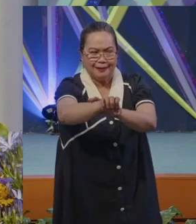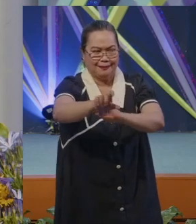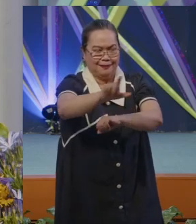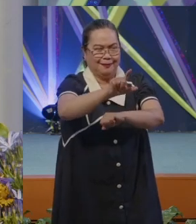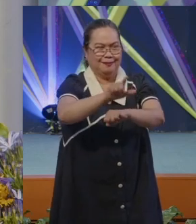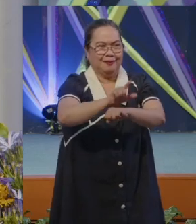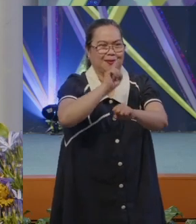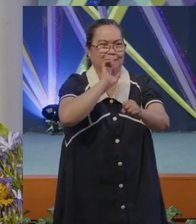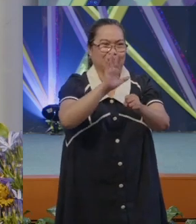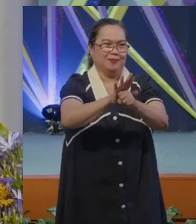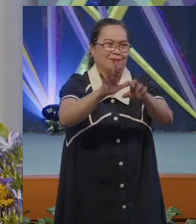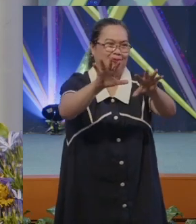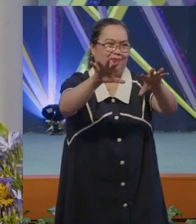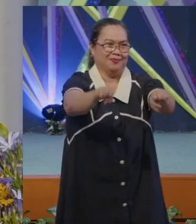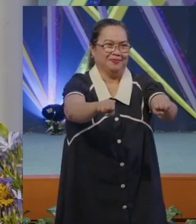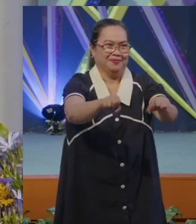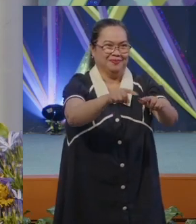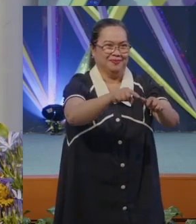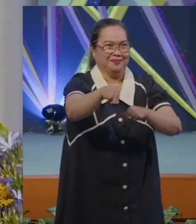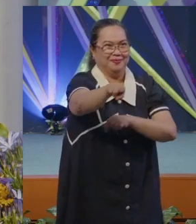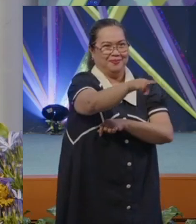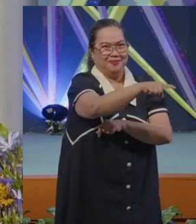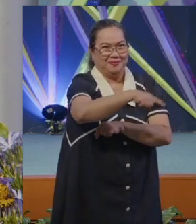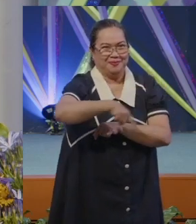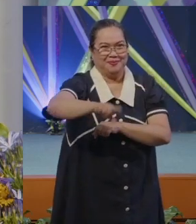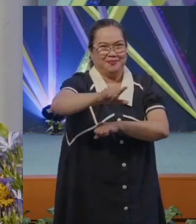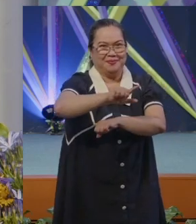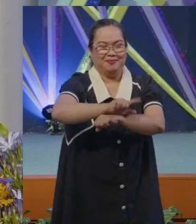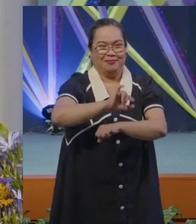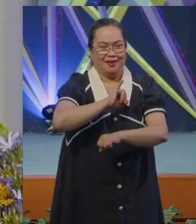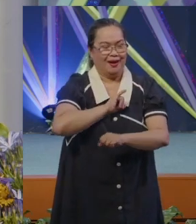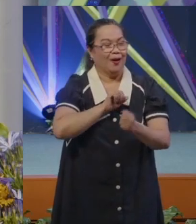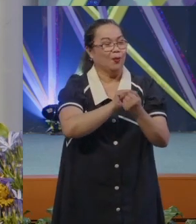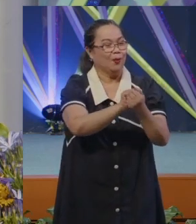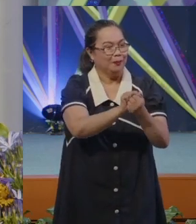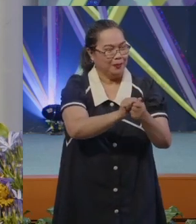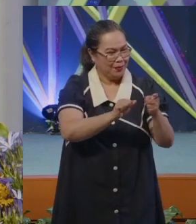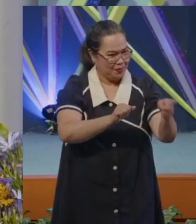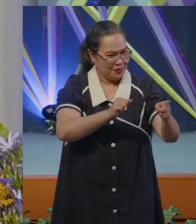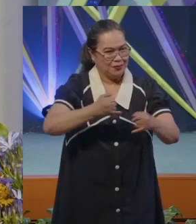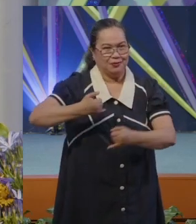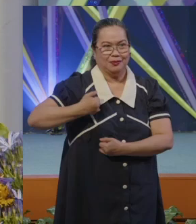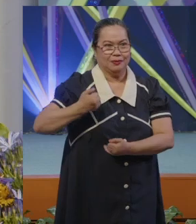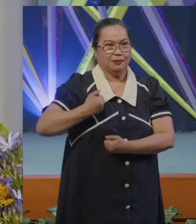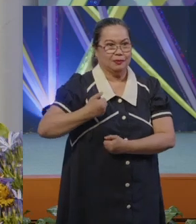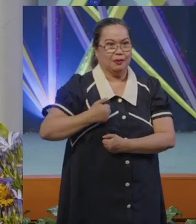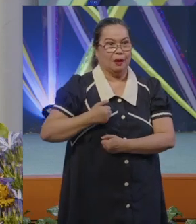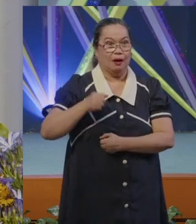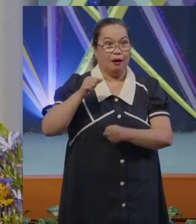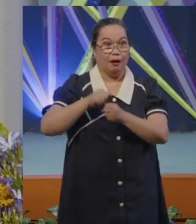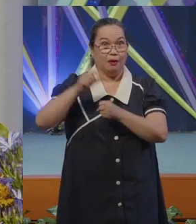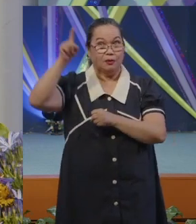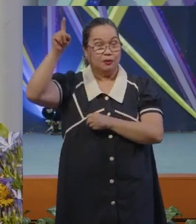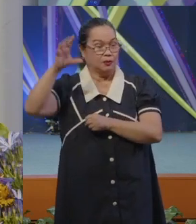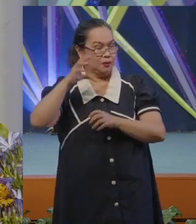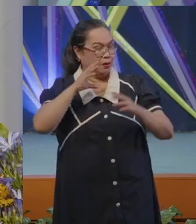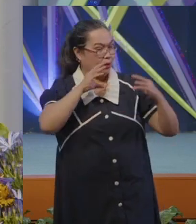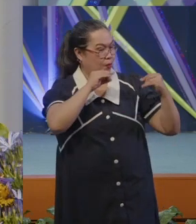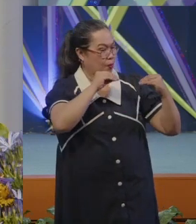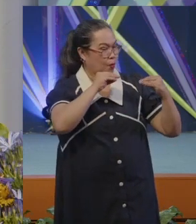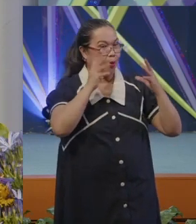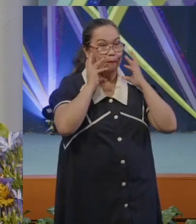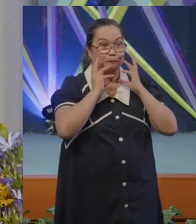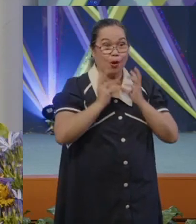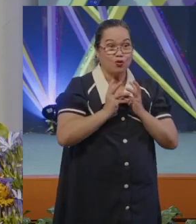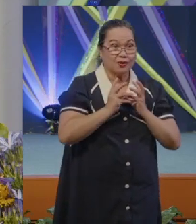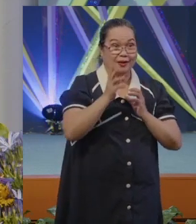them. I will be with you. Kinausap niya si Moses at si